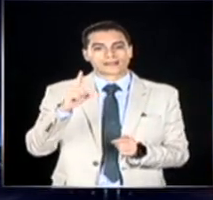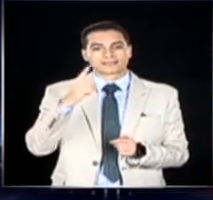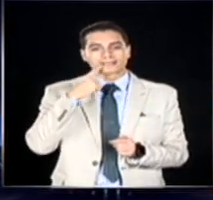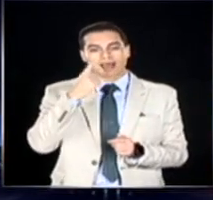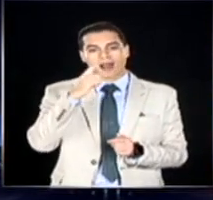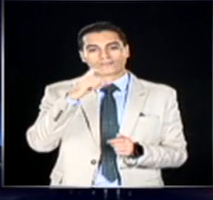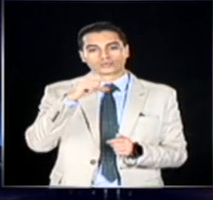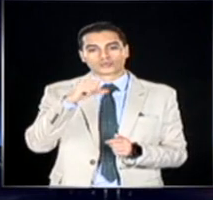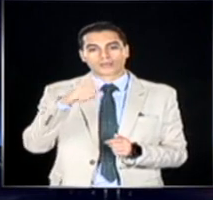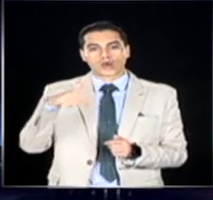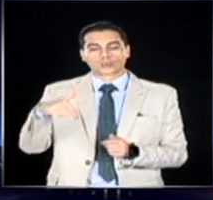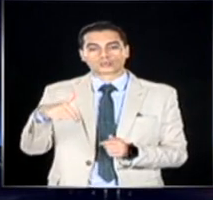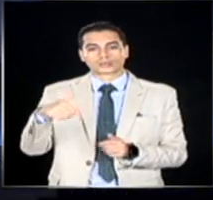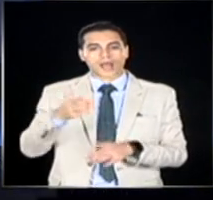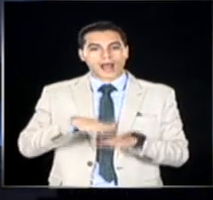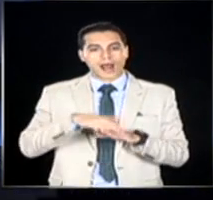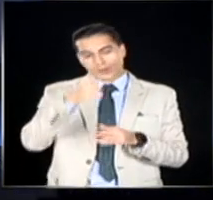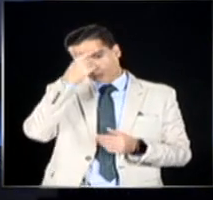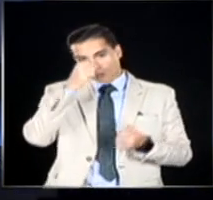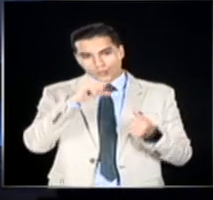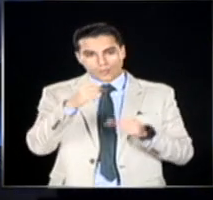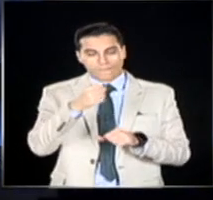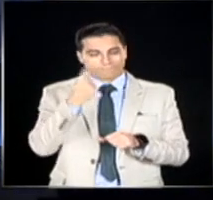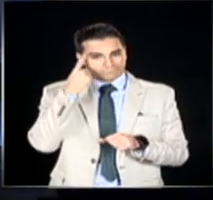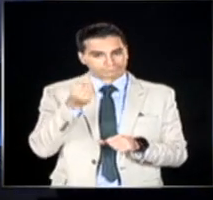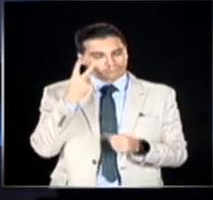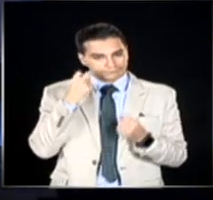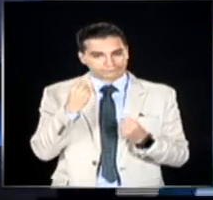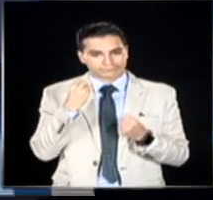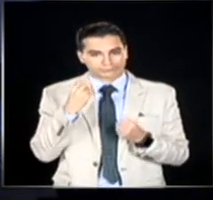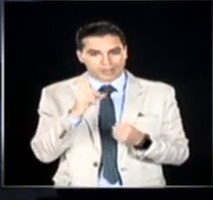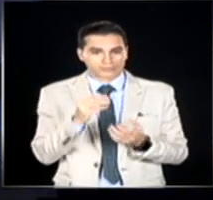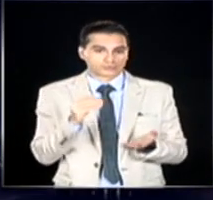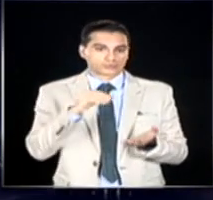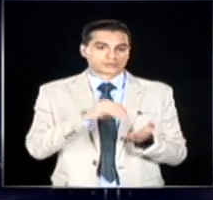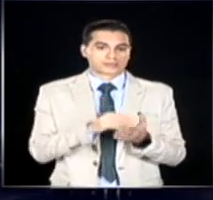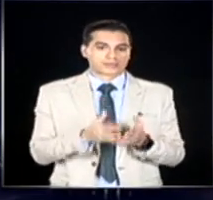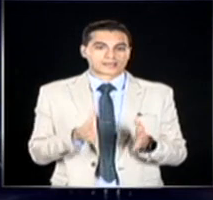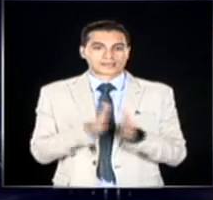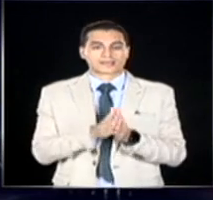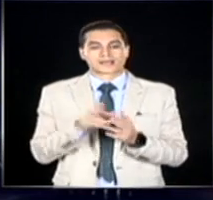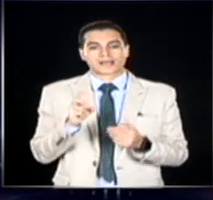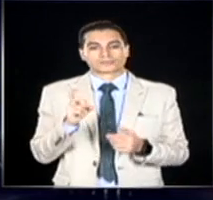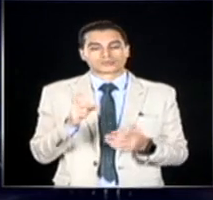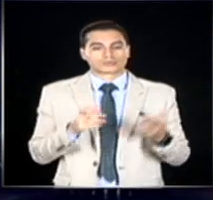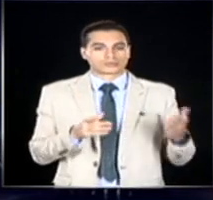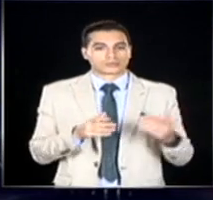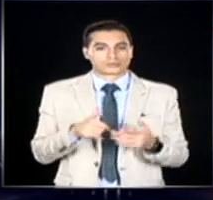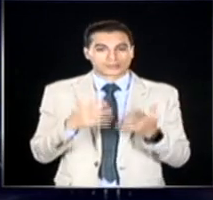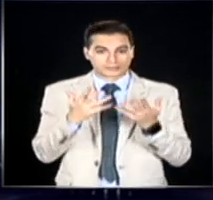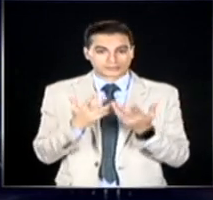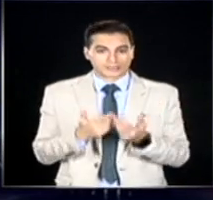1906 محمود عبد الرؤوف، 15 نقطة بقيت 25.